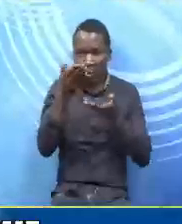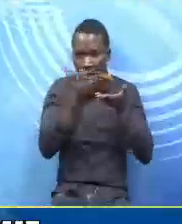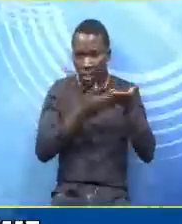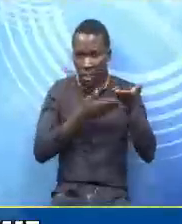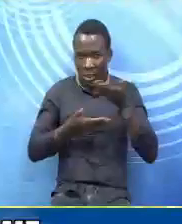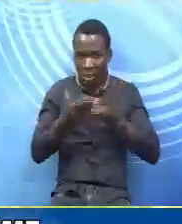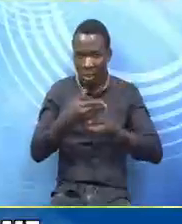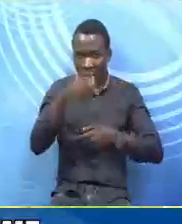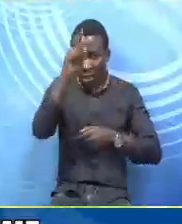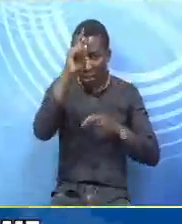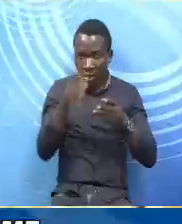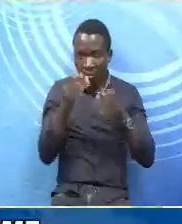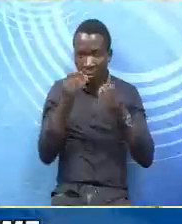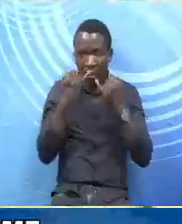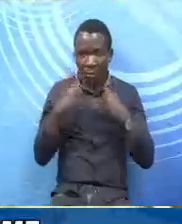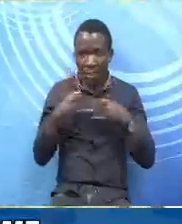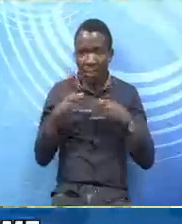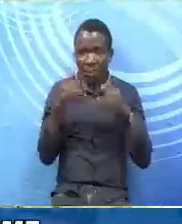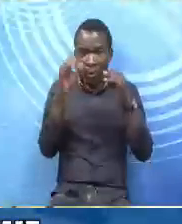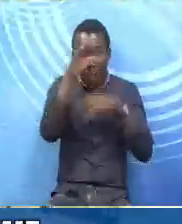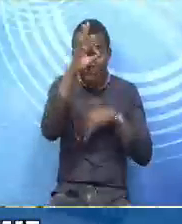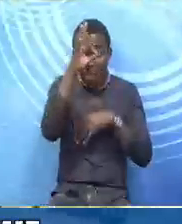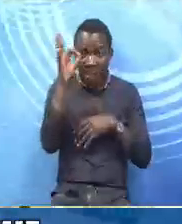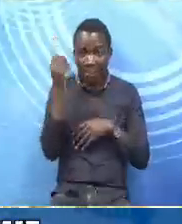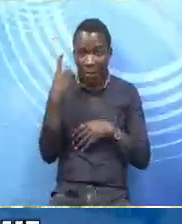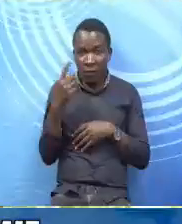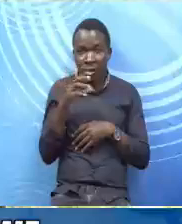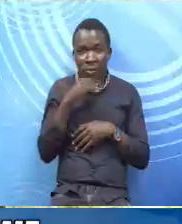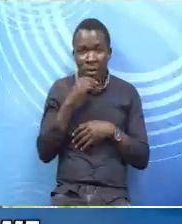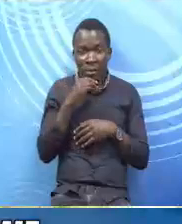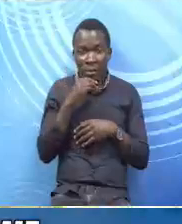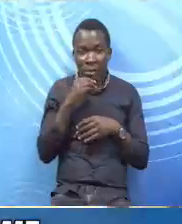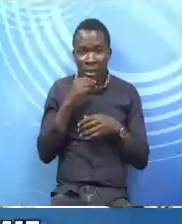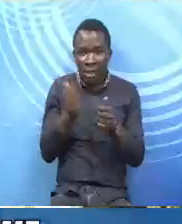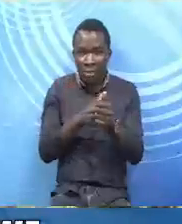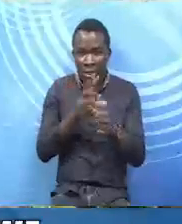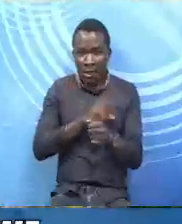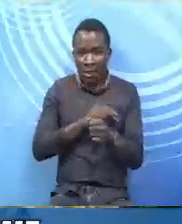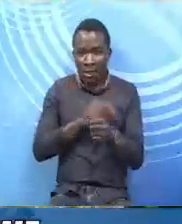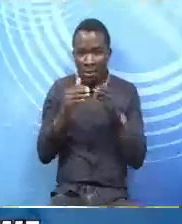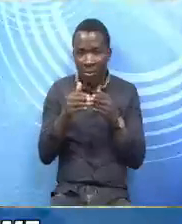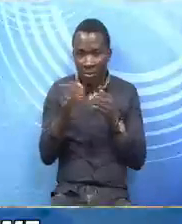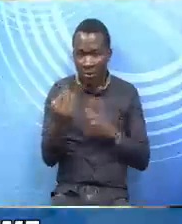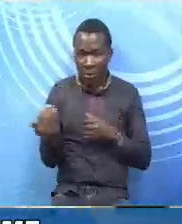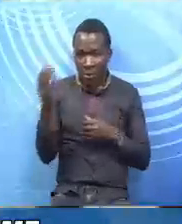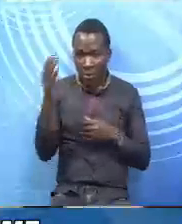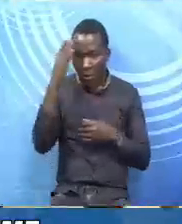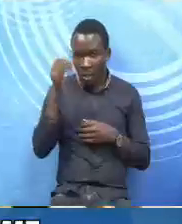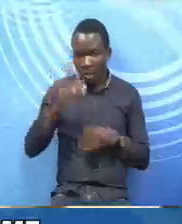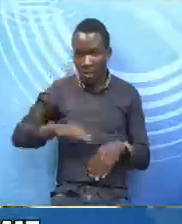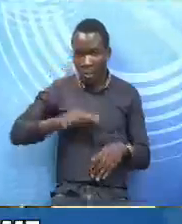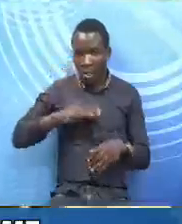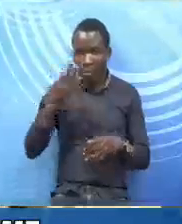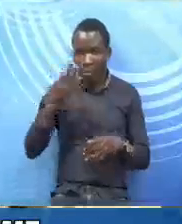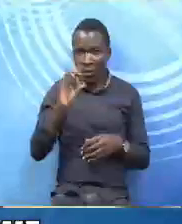muri aka gace maze batubwira ko ngo bakubiswe n'inkuba ngo ubwo bumvaga ko uyu musore akurikiranyweho icyaha cyo gusambanya umwana dore ko ngo ku myaka 30 ye